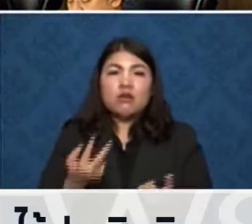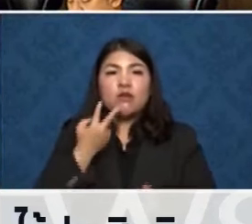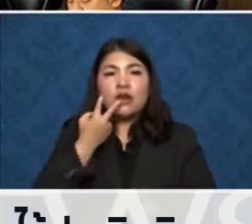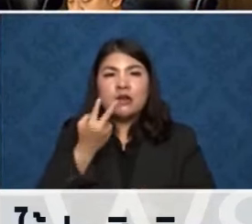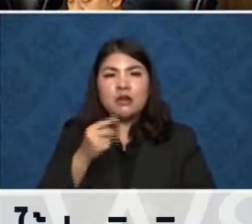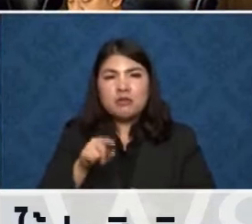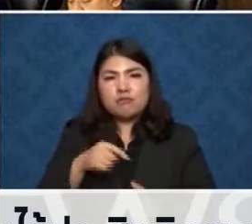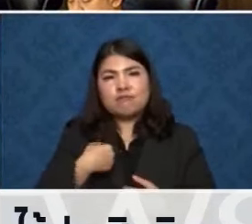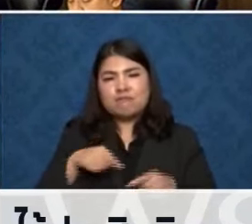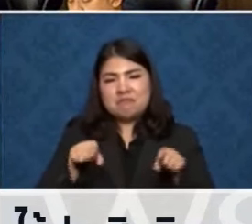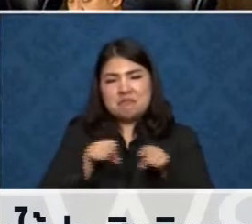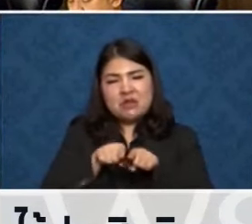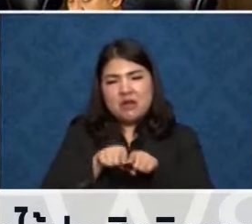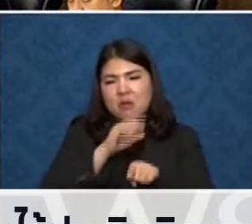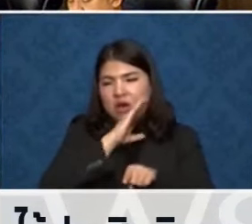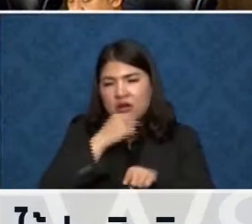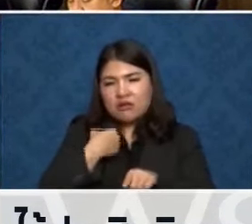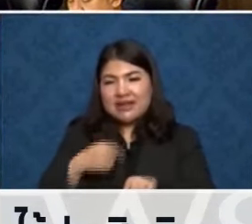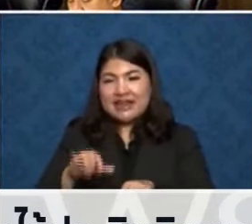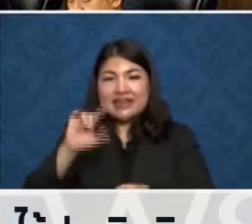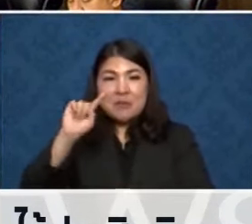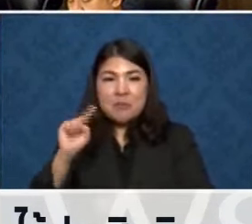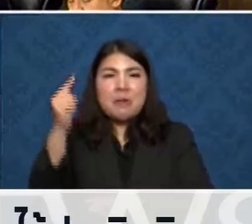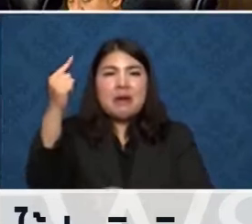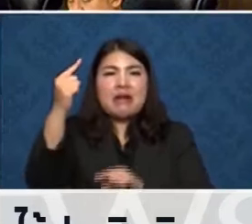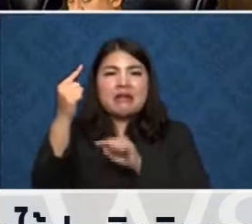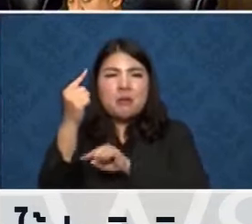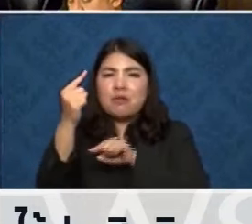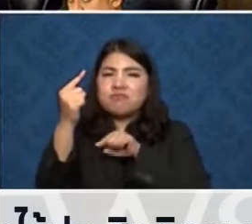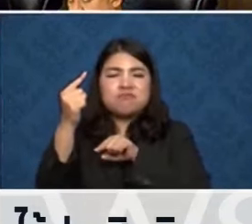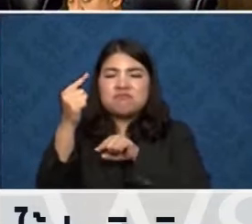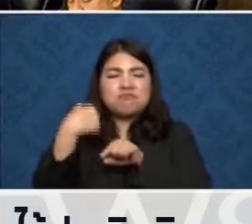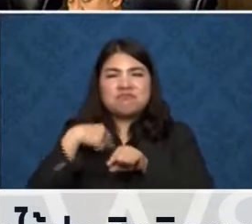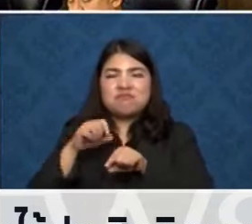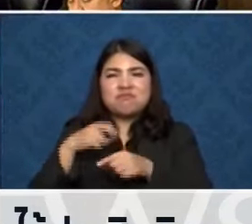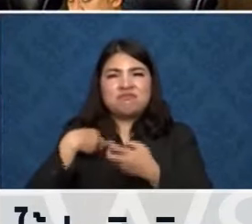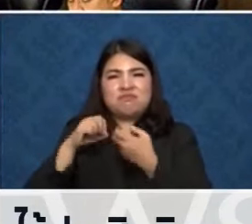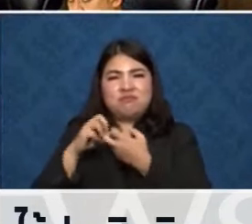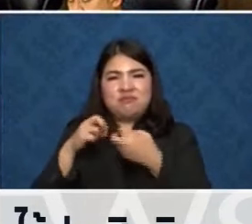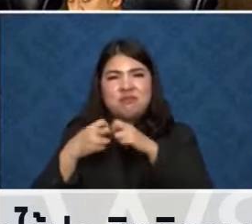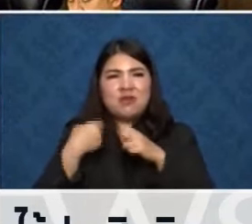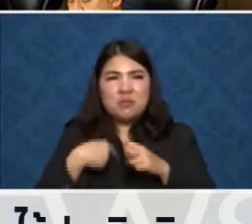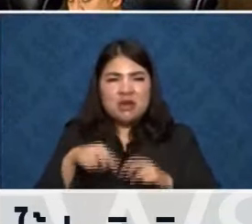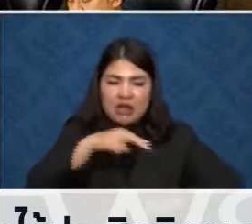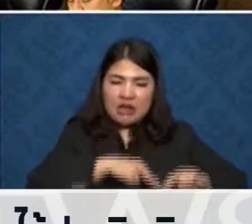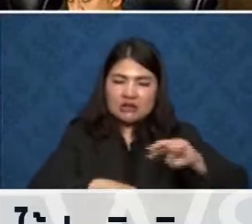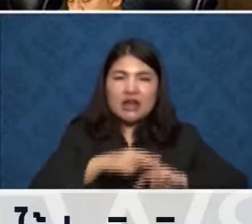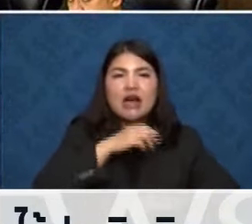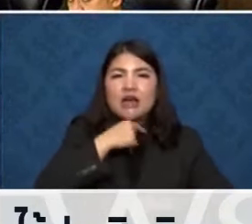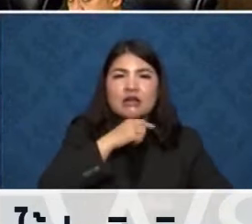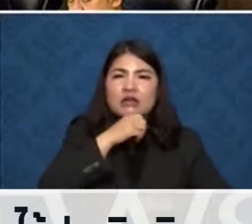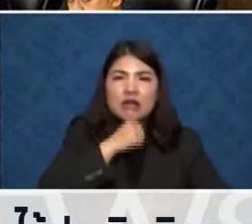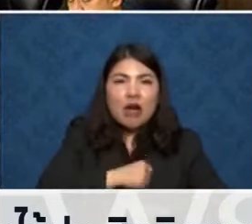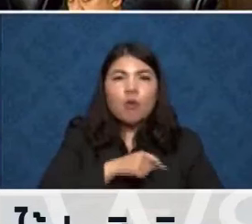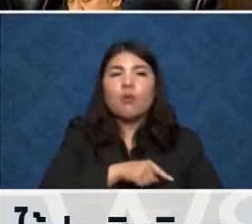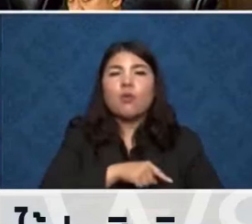ครับบ้านประชาชนก็อยากจะเห็นเรื่องอะไรปฏิรูปกระบวนการยุติธรรมฟื้นฟูหลักนิติธรรมแล้วแบบนี้มันอะ